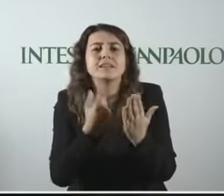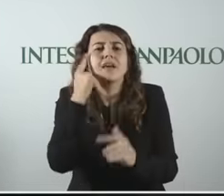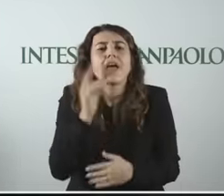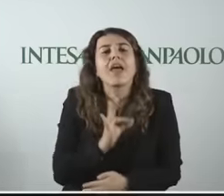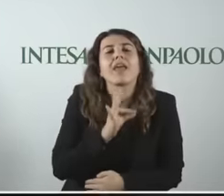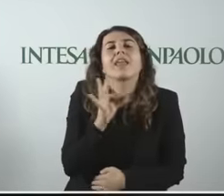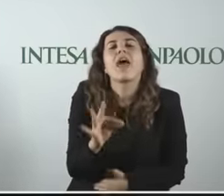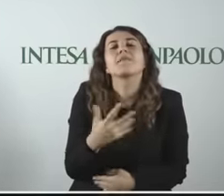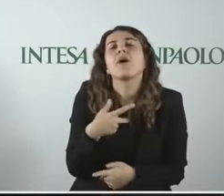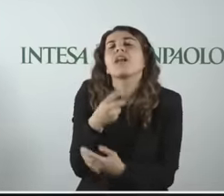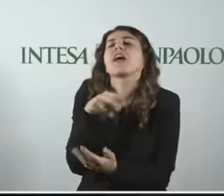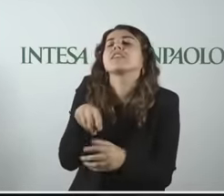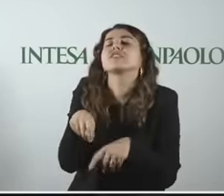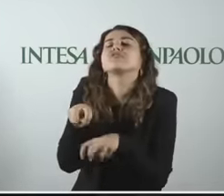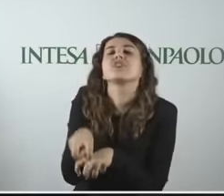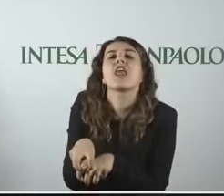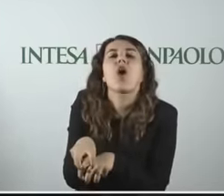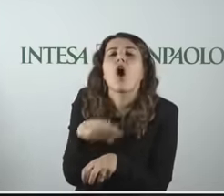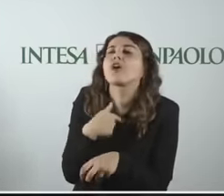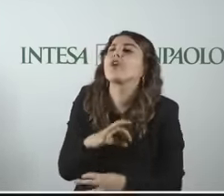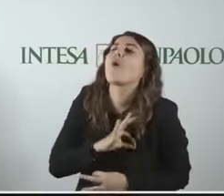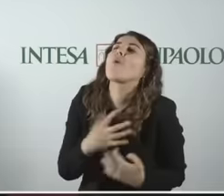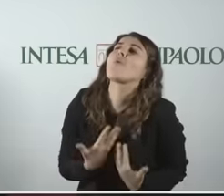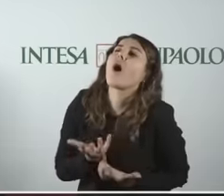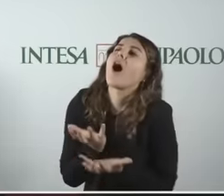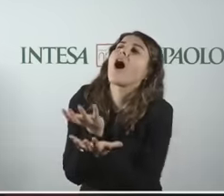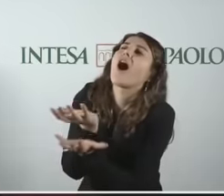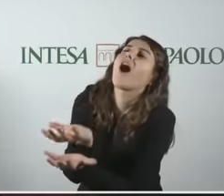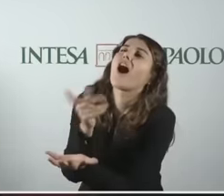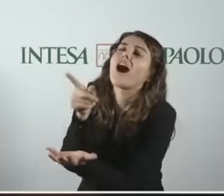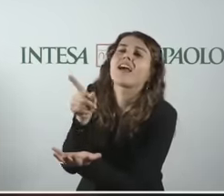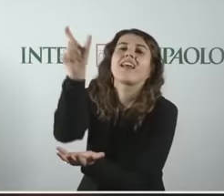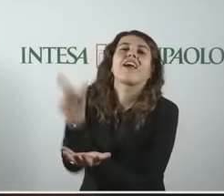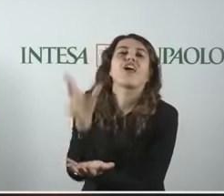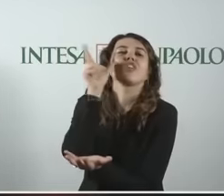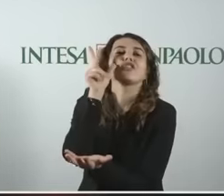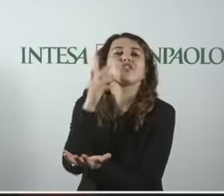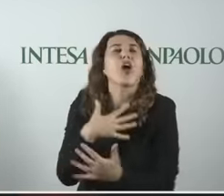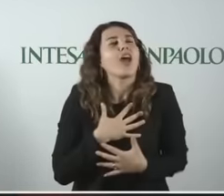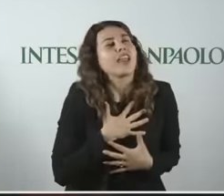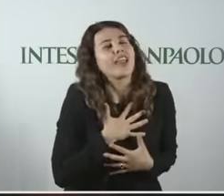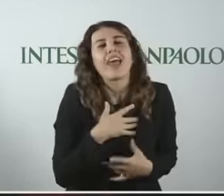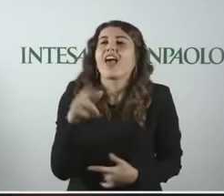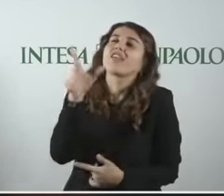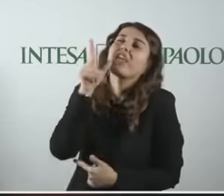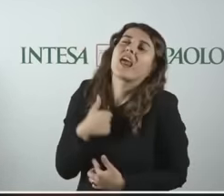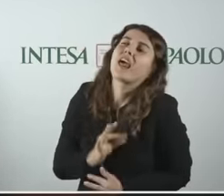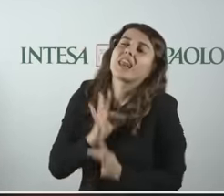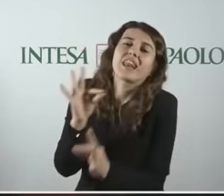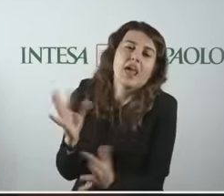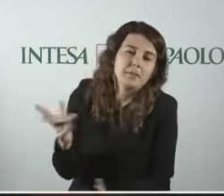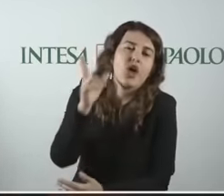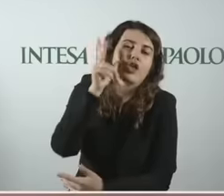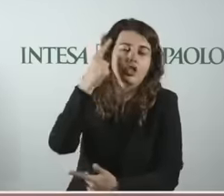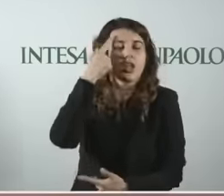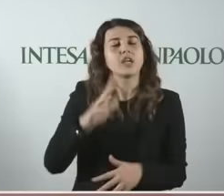in ginocchio che offre il suo cuore alla dama di cui è innamorato ovviamente lei è in trono